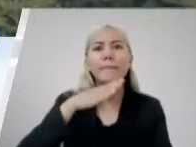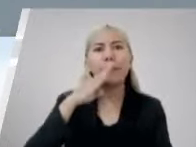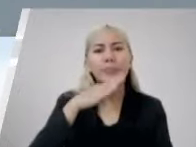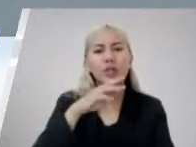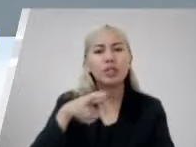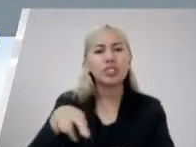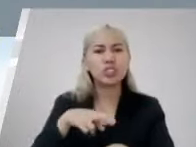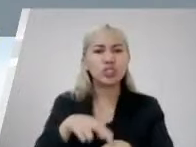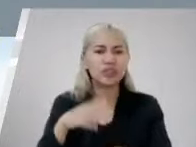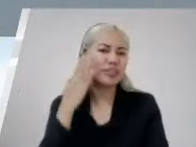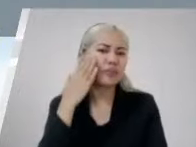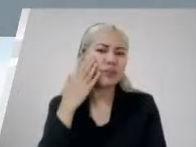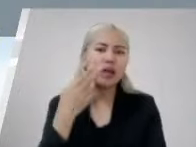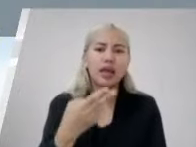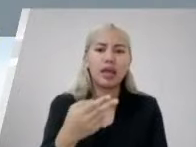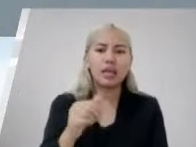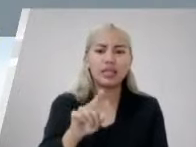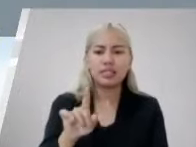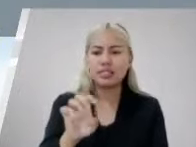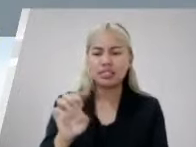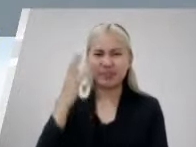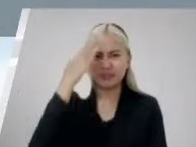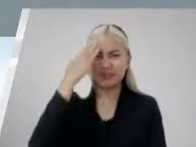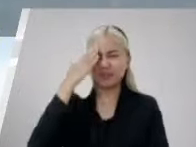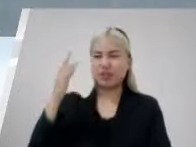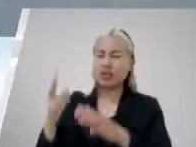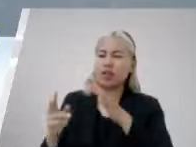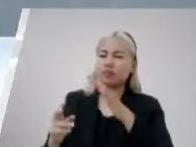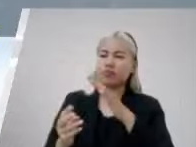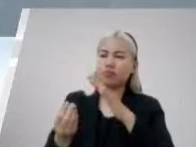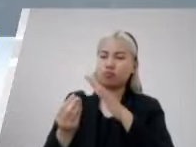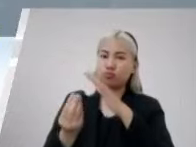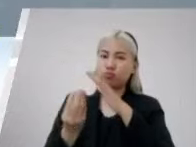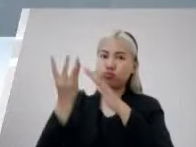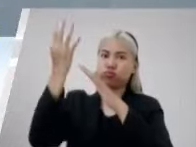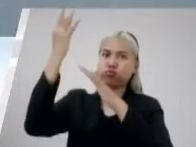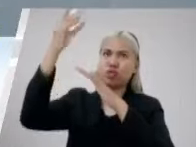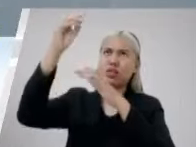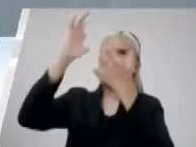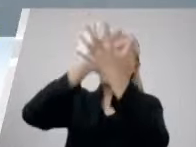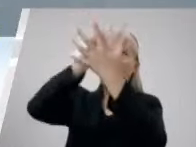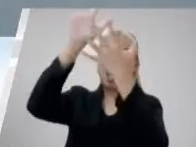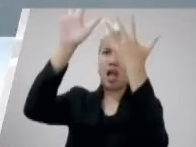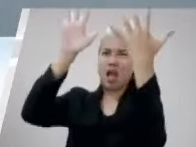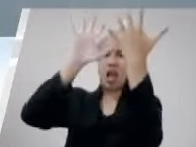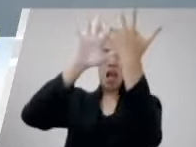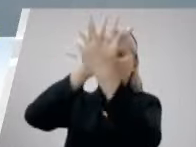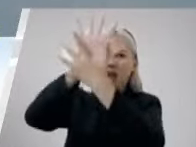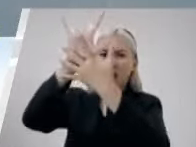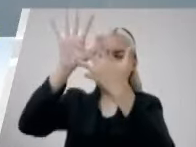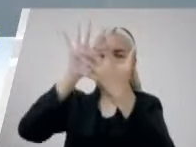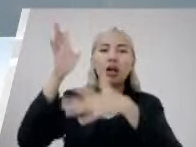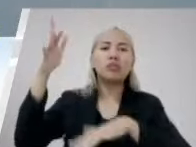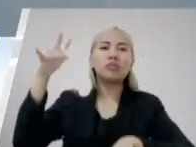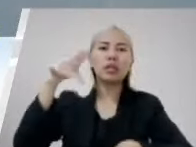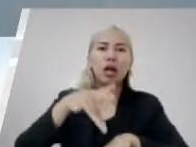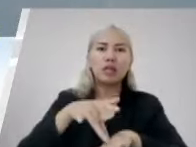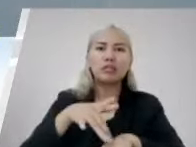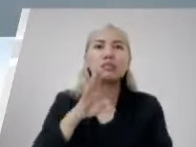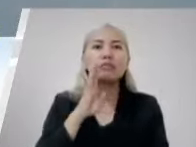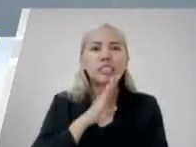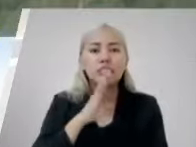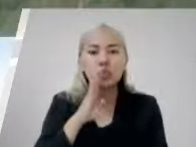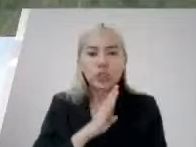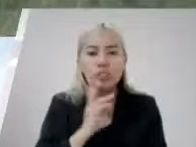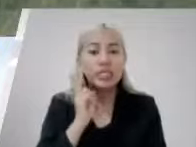particles ng bulkan na humalo sa ulap. Ayon po yan sa PAGASA, Southern Luzon at FIVOX. Namataan daw ito sa mga probinsya